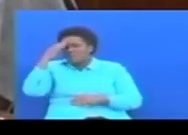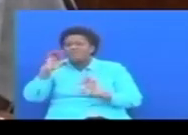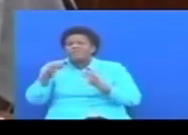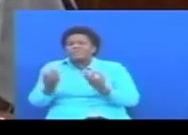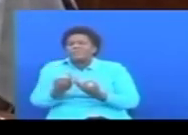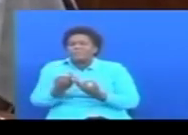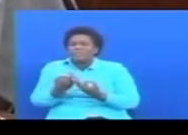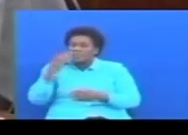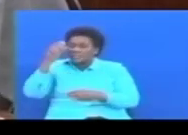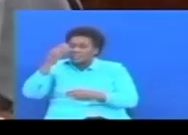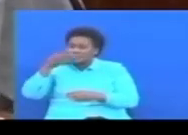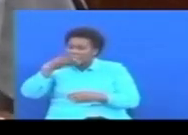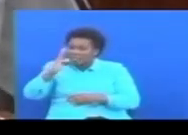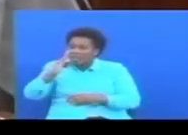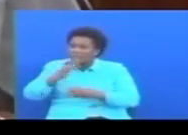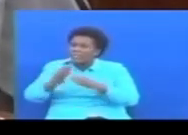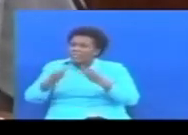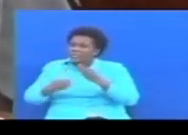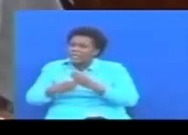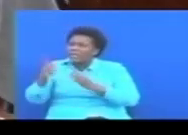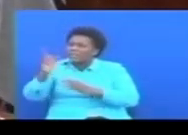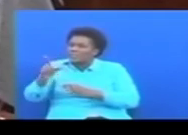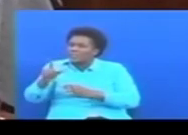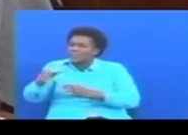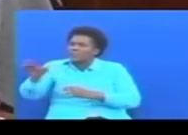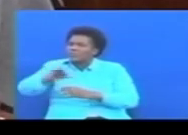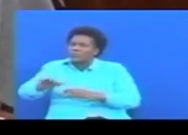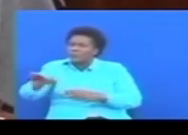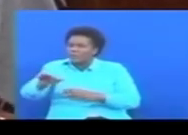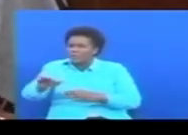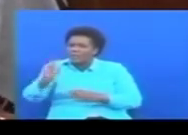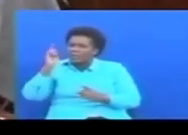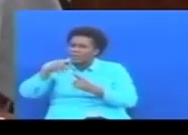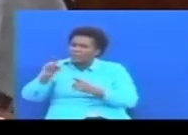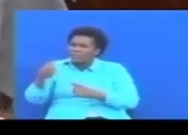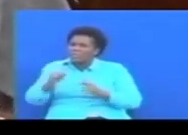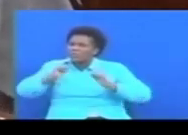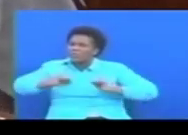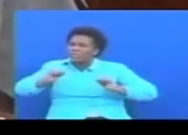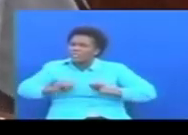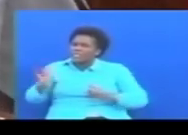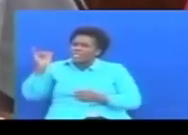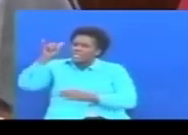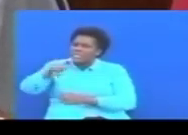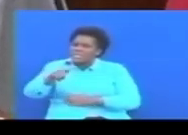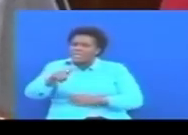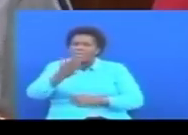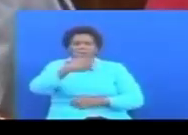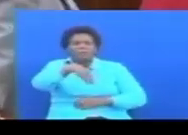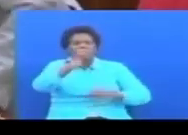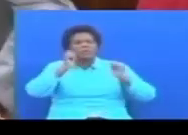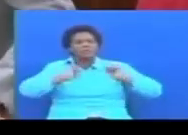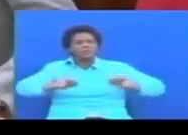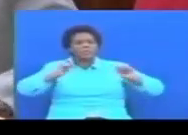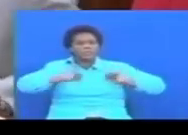unamalizika ili tupate na utalii wa kutosha waweze kwenda Ruaha National Park kwenye jimbo la Isimani?